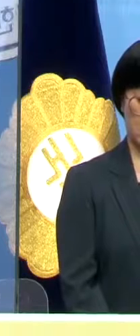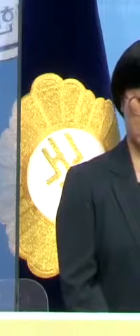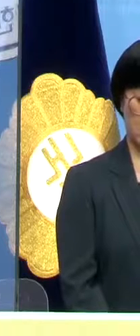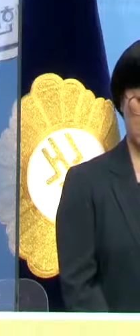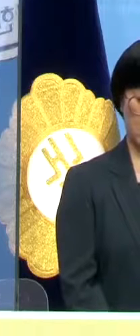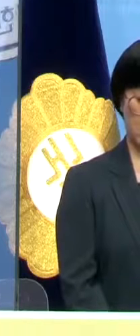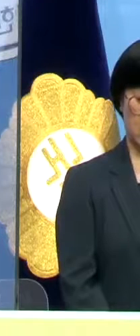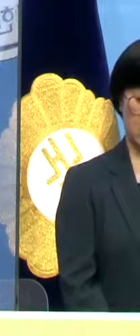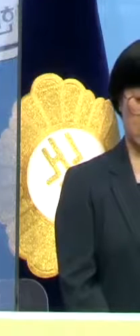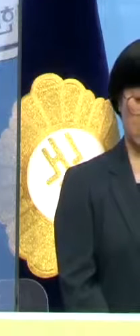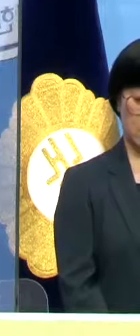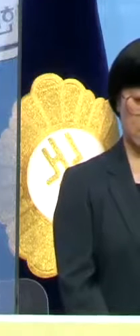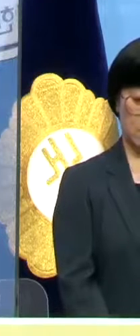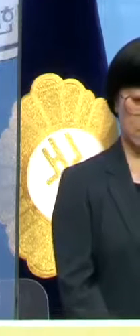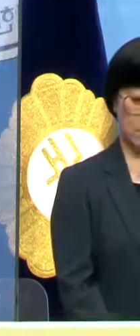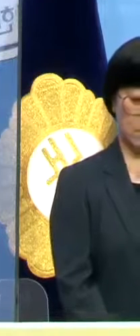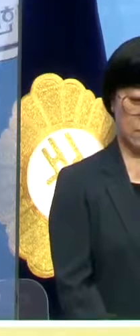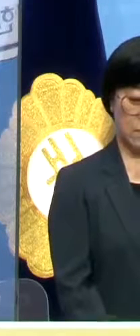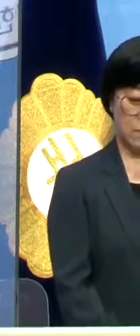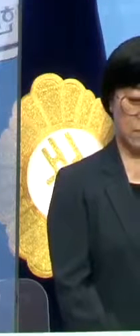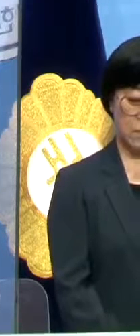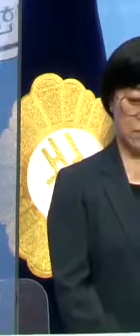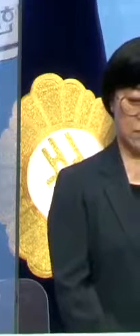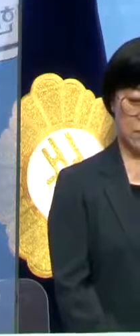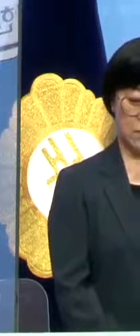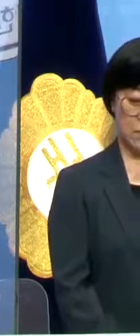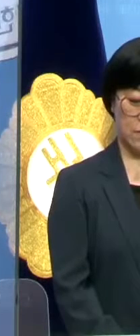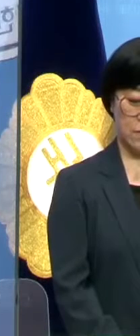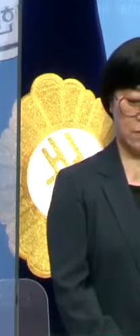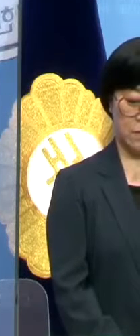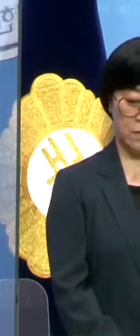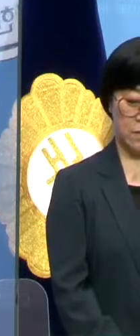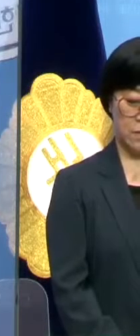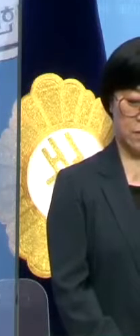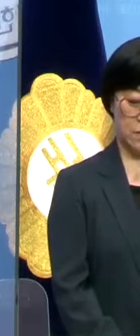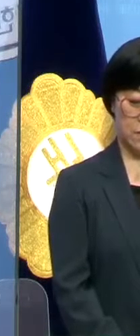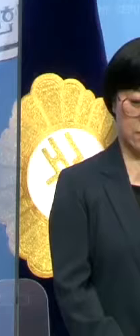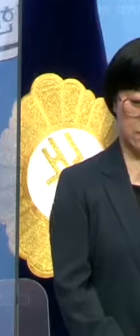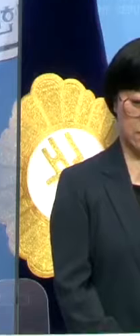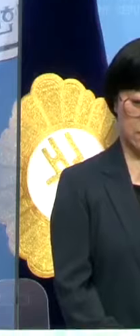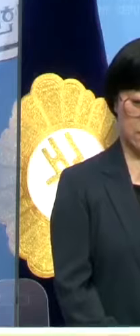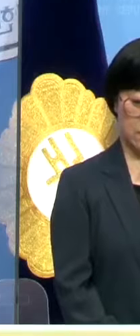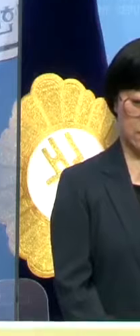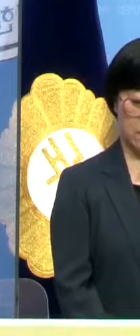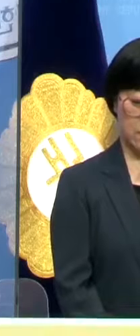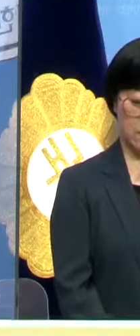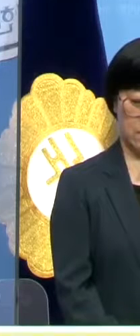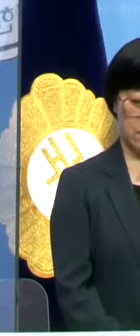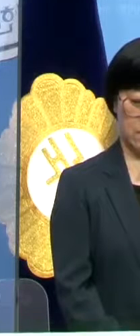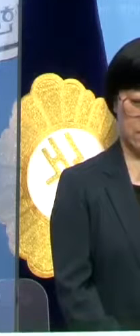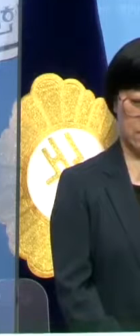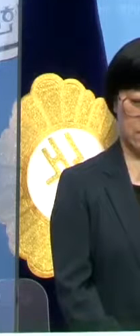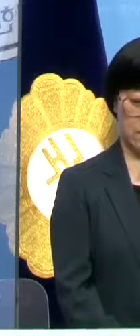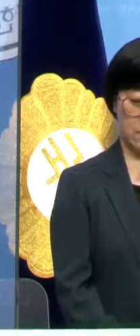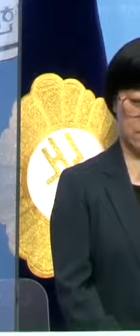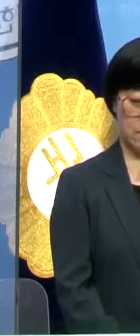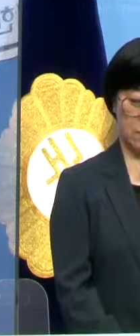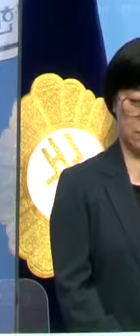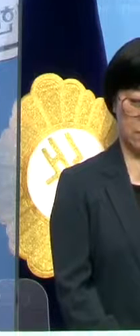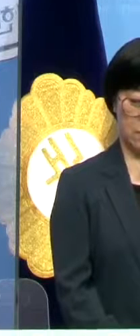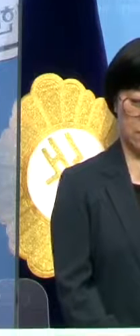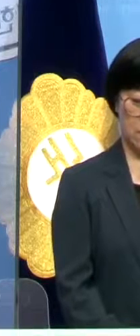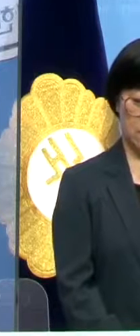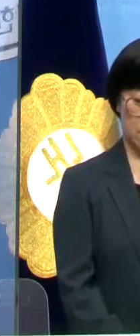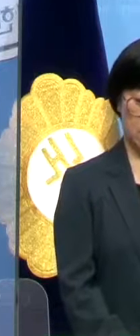인민 삿 노원 크리스 is 킹 이나 보강 초이 아 유 캔 옷 입은 세이가 u do i